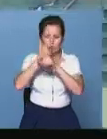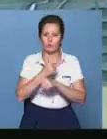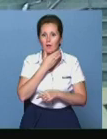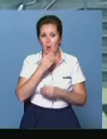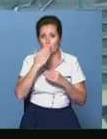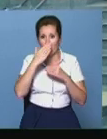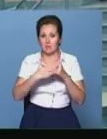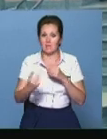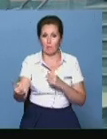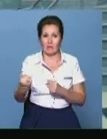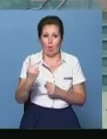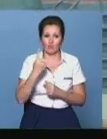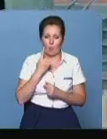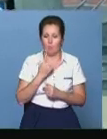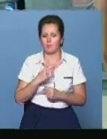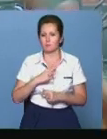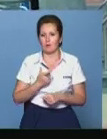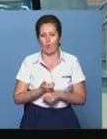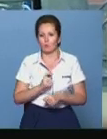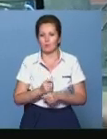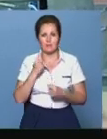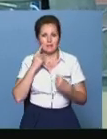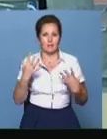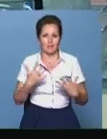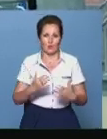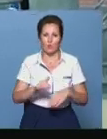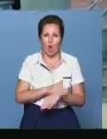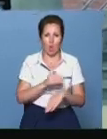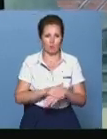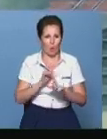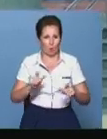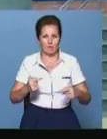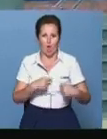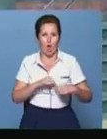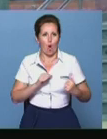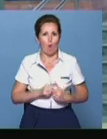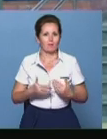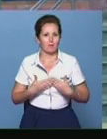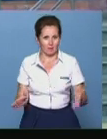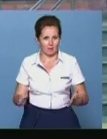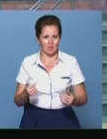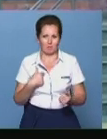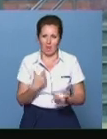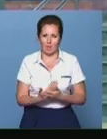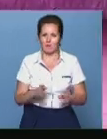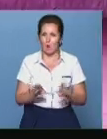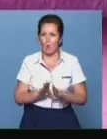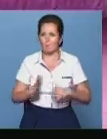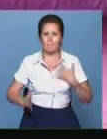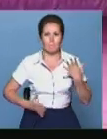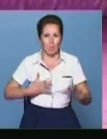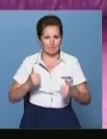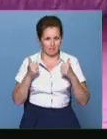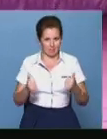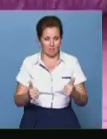подошел. Радужные люди. Да. Прям так открытые очень. Очень... Мне кажется, такой позитивный народ.